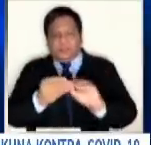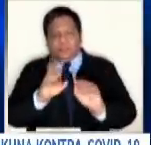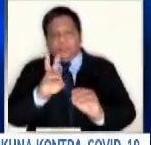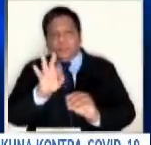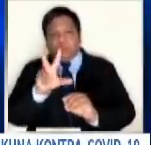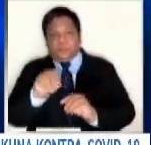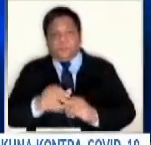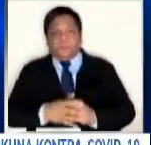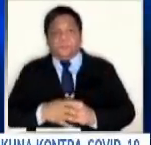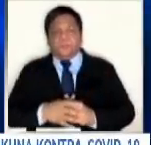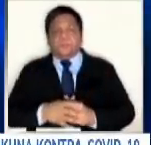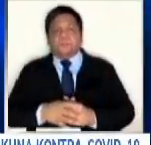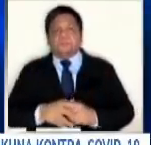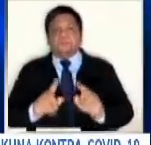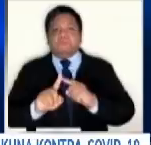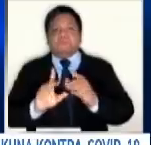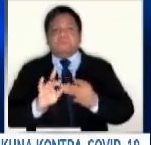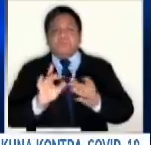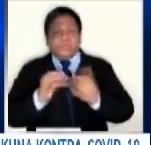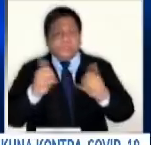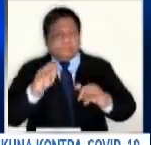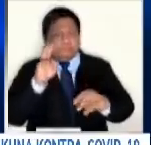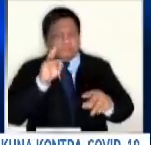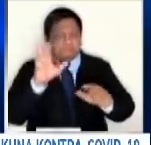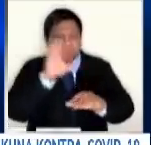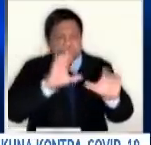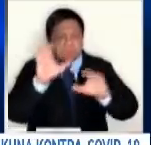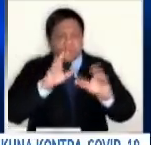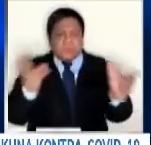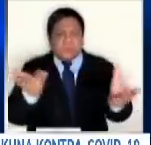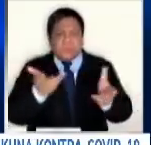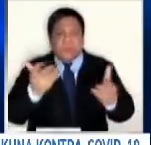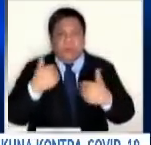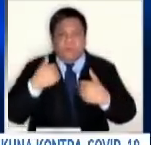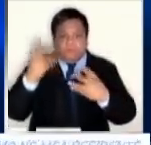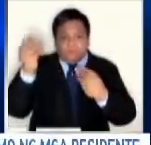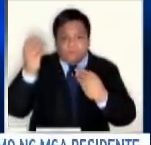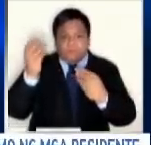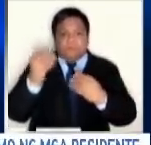ang whereabout niya, although may mga reports po kung high incense.